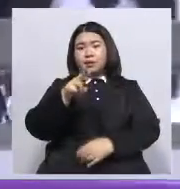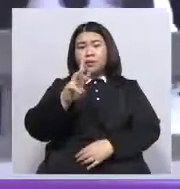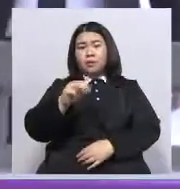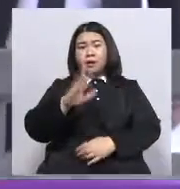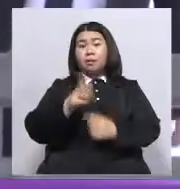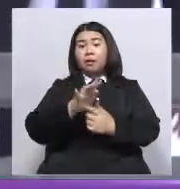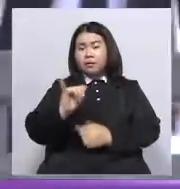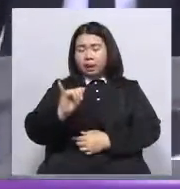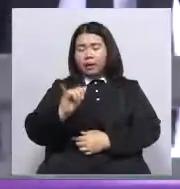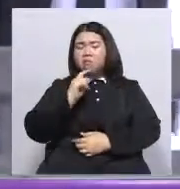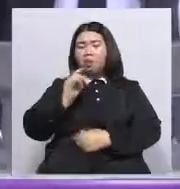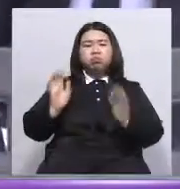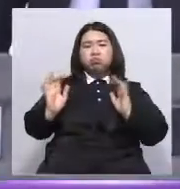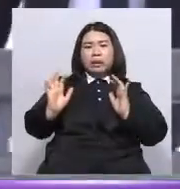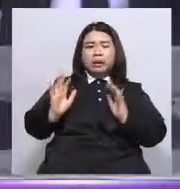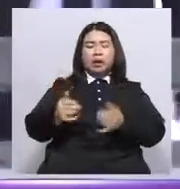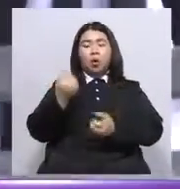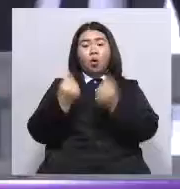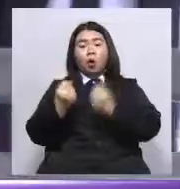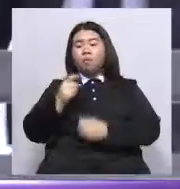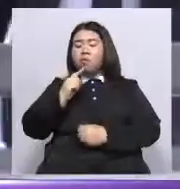สธในข้อกล่าวหาดังกล่าวค่ะ